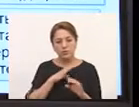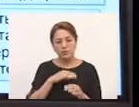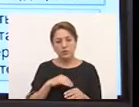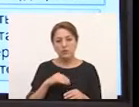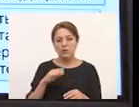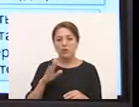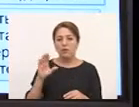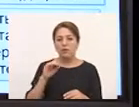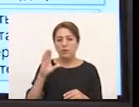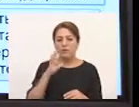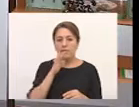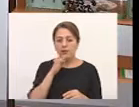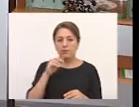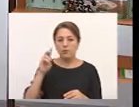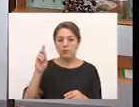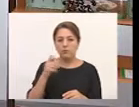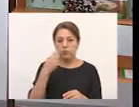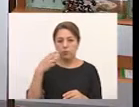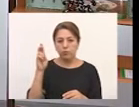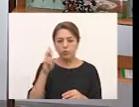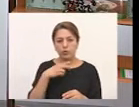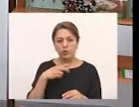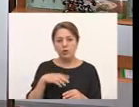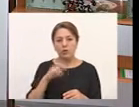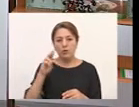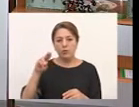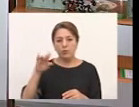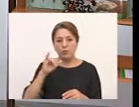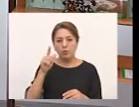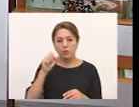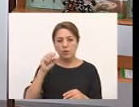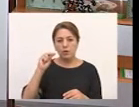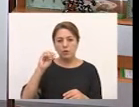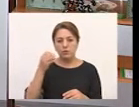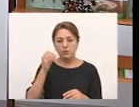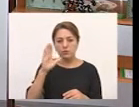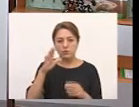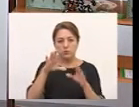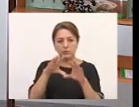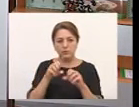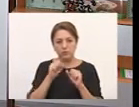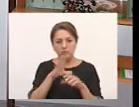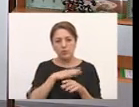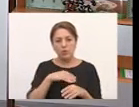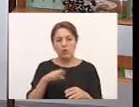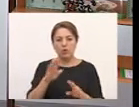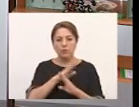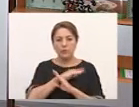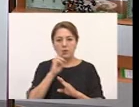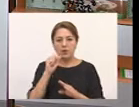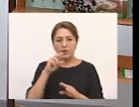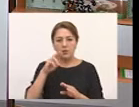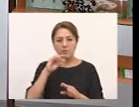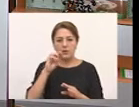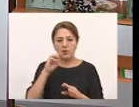бунта крепость Белогорская захвачена Пугачевым. Убит капитан Миронов, убита его жена,